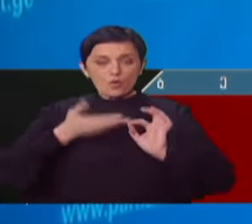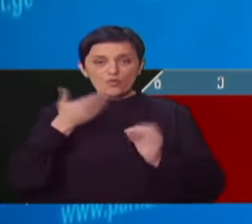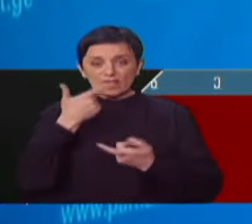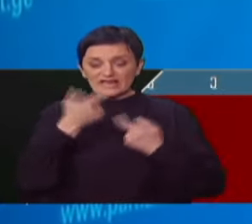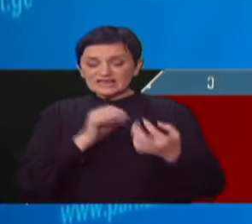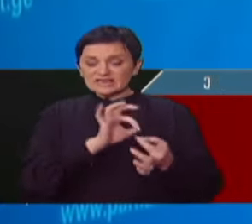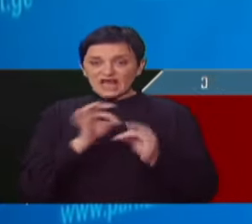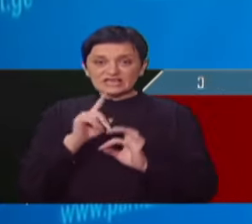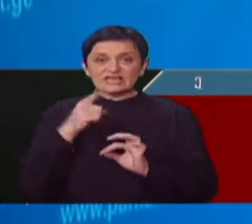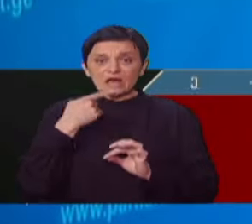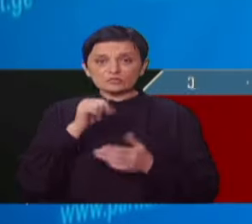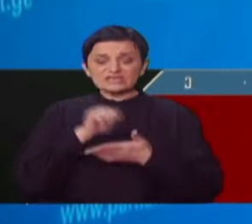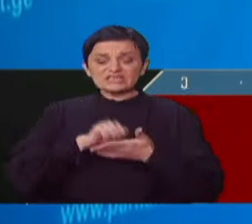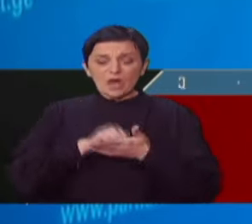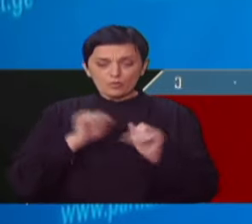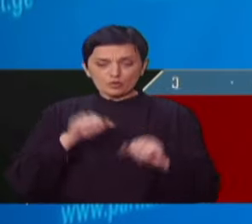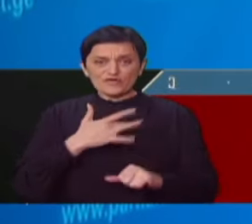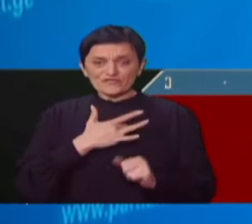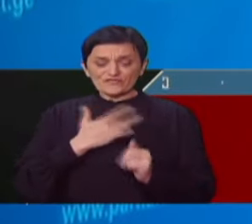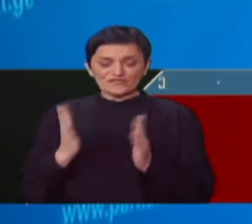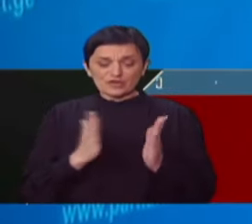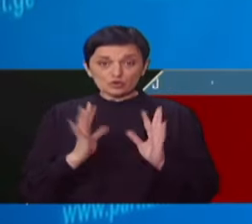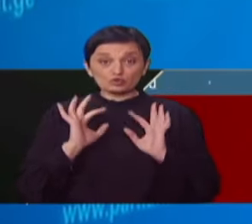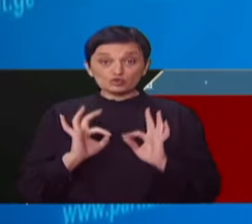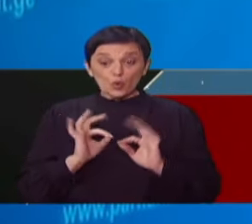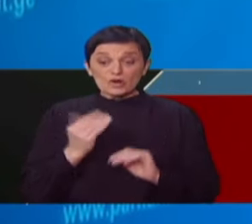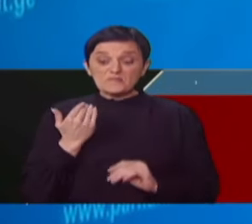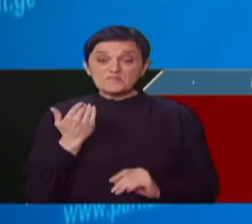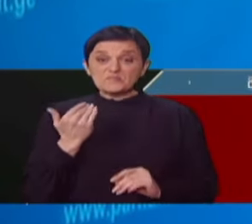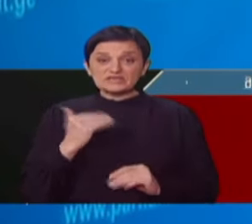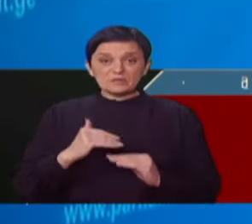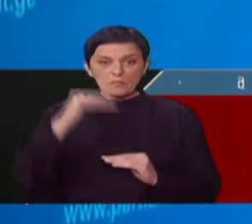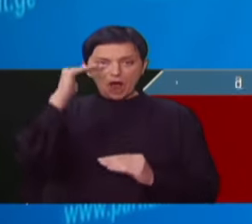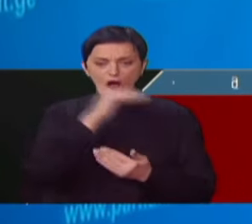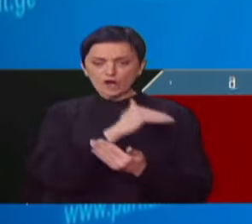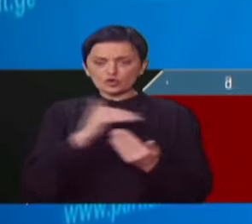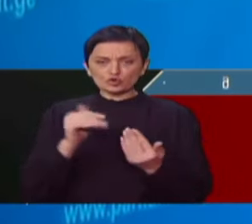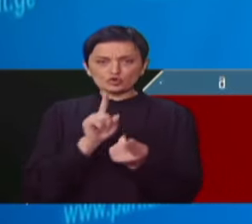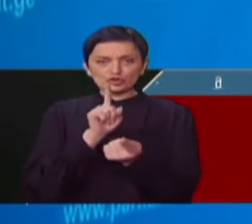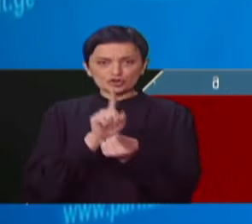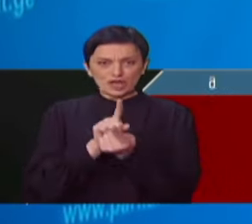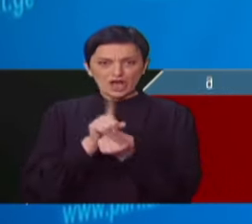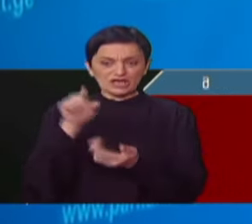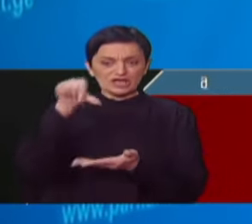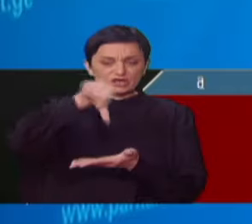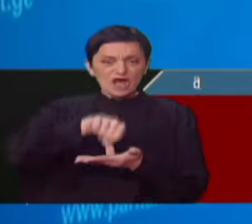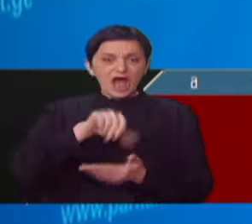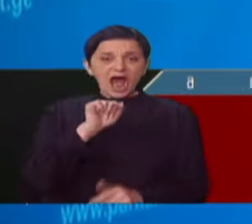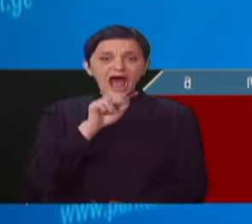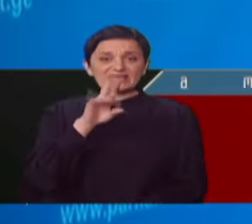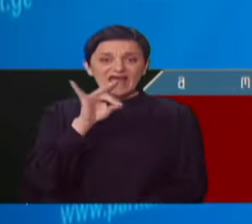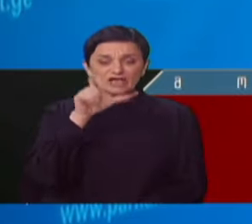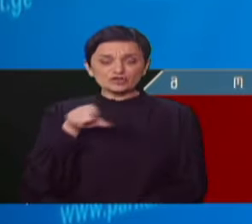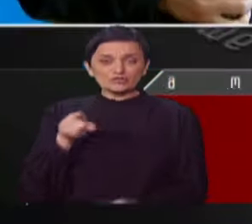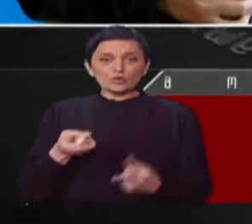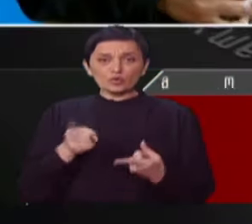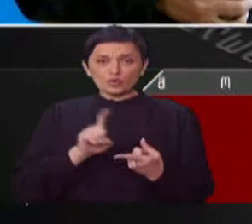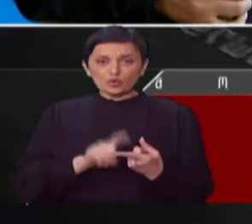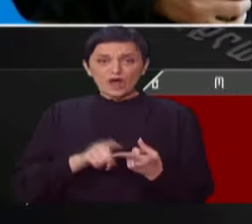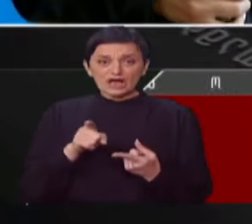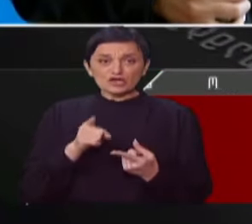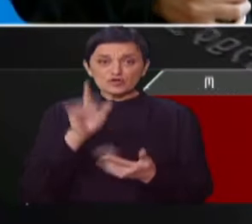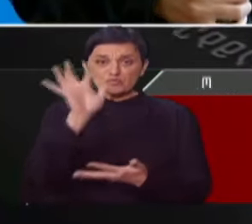რა თქმა უნდა, საფუძვლიანად შეგვიძლია ვივარაუდოთ, რომ სწორედ მის მაღალი დონის შეხვედრებზე გამოჩენას გულისხმობს ზურაბადეიშვილს უკავშირდება ის